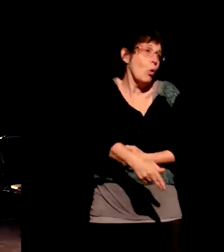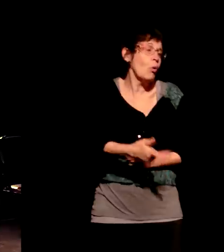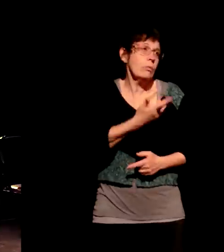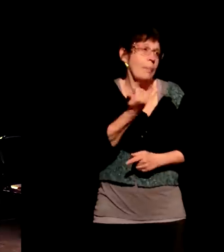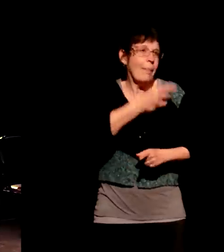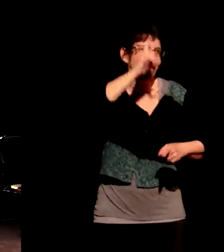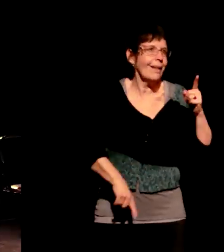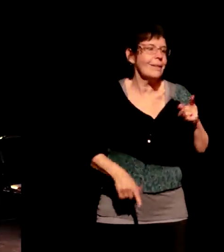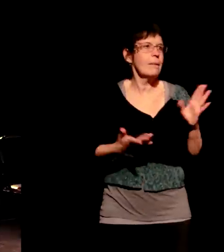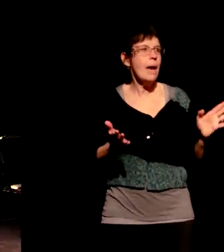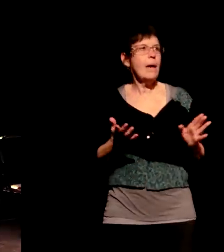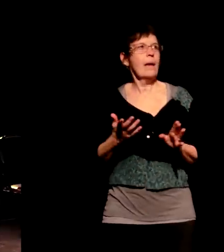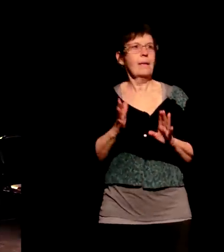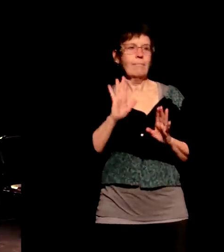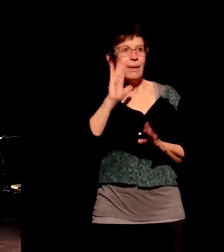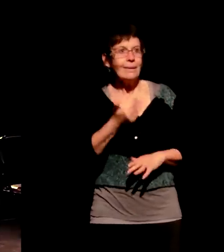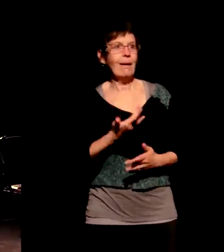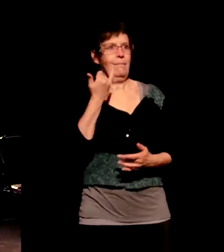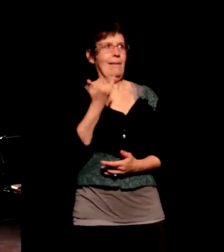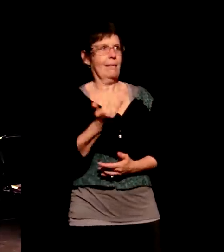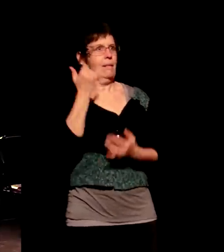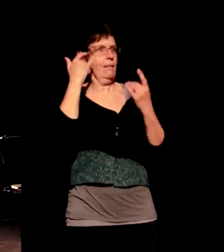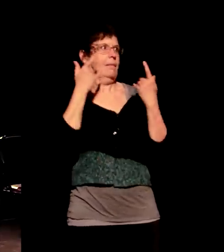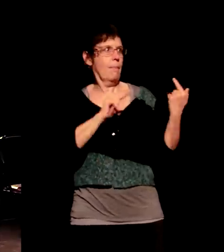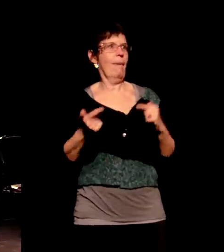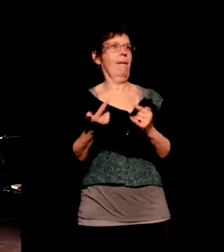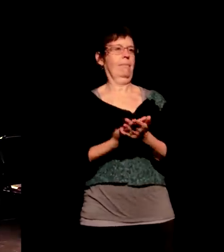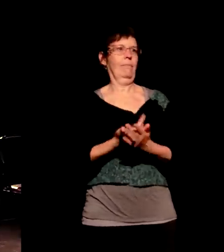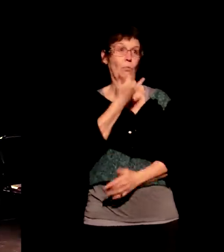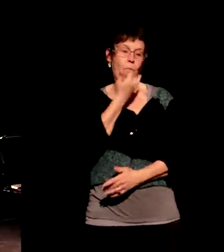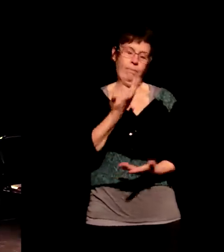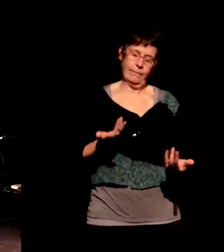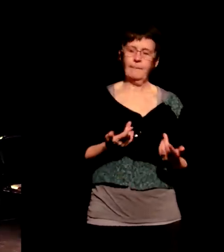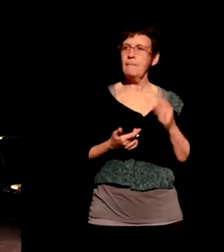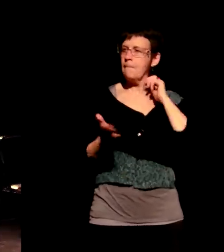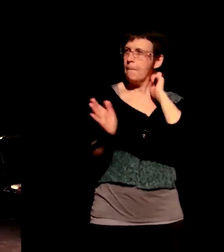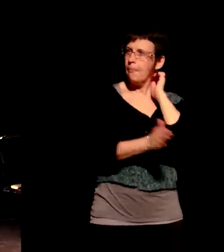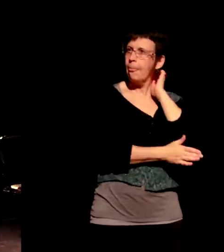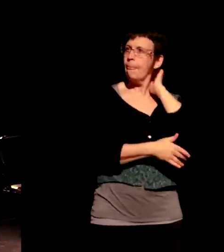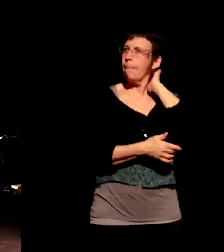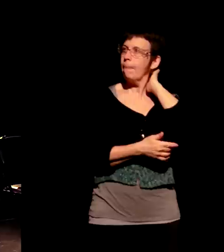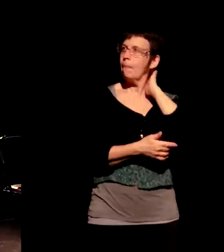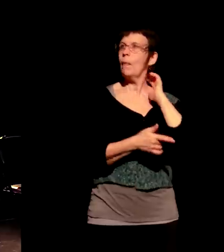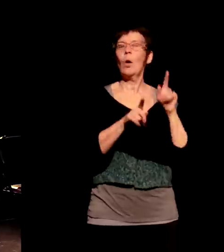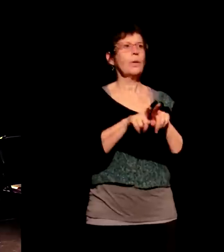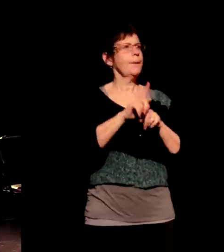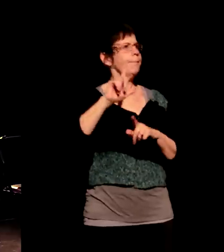vous. Mais en tout cas, voilà, le débat n'était pas au bon endroit. Il y a un deuxième débat qui me paraît central dans cette question. Ça a été